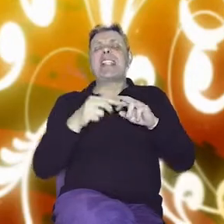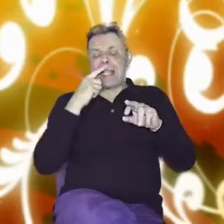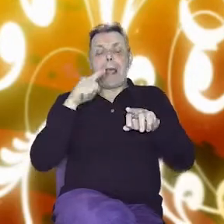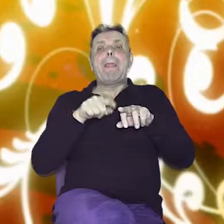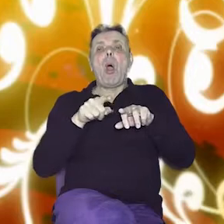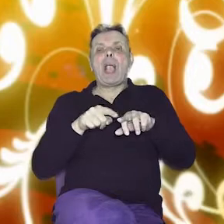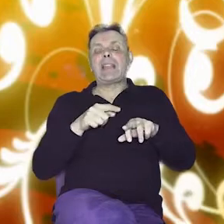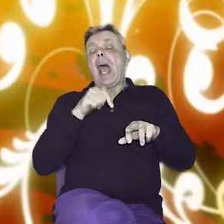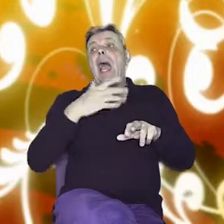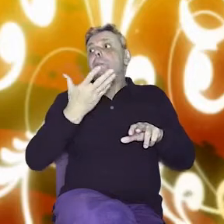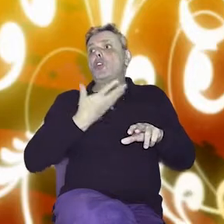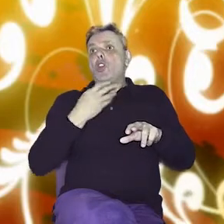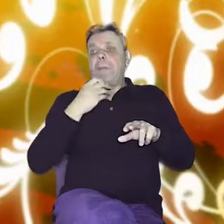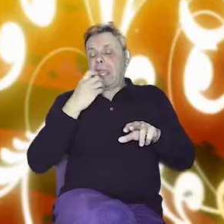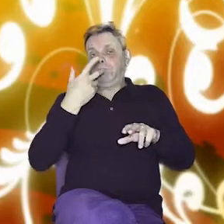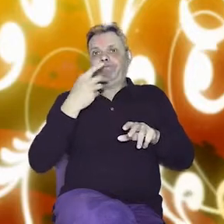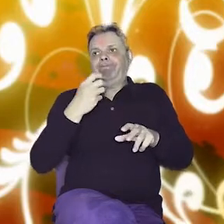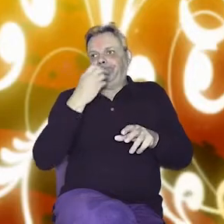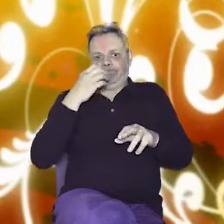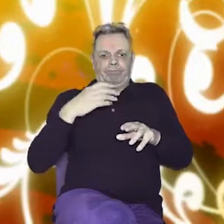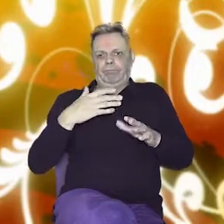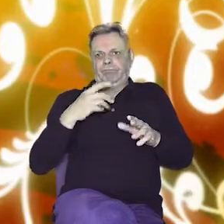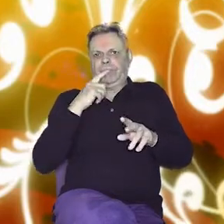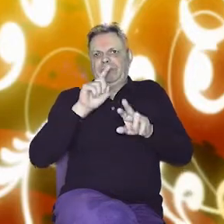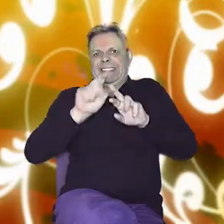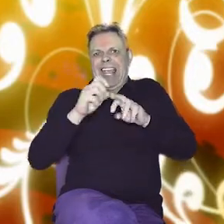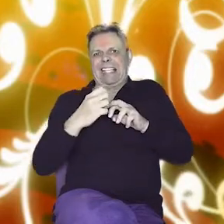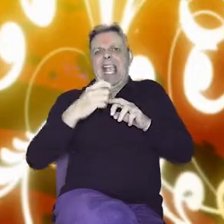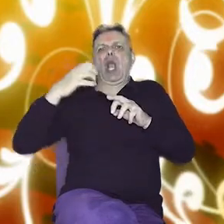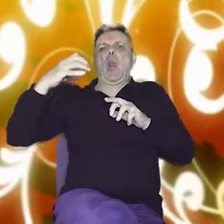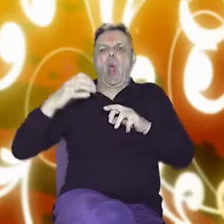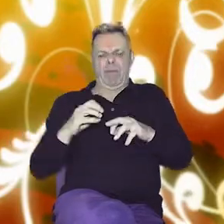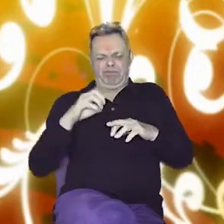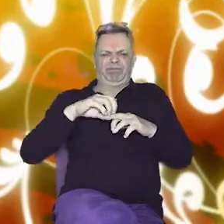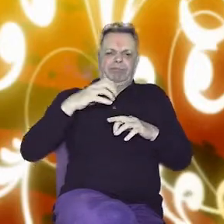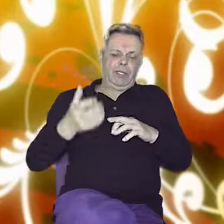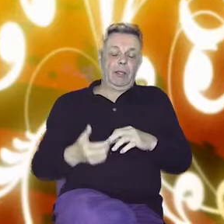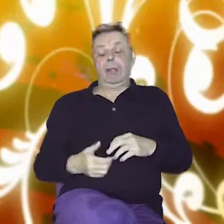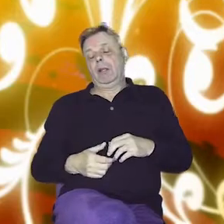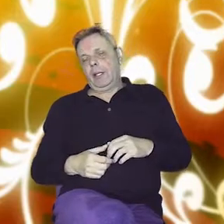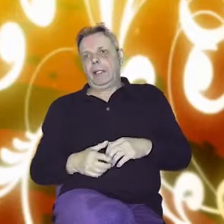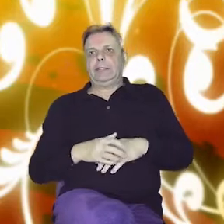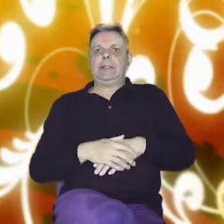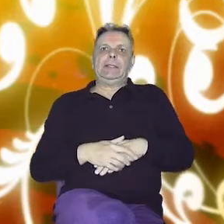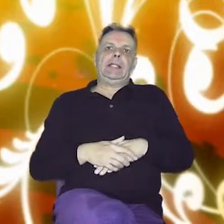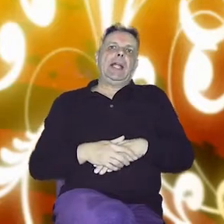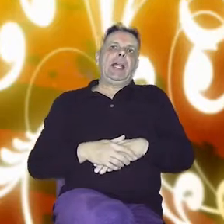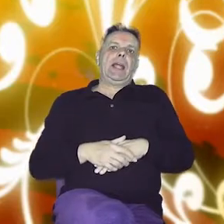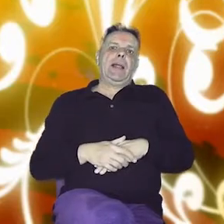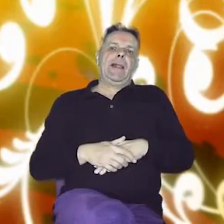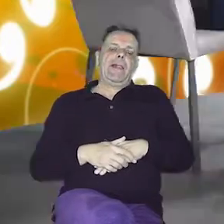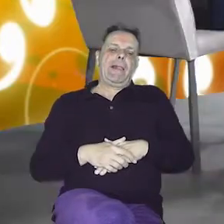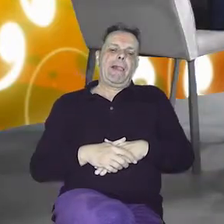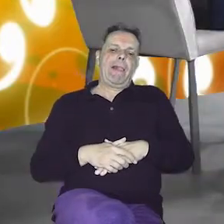može ugnojiti to u tom ćošku ili negdje i nastane problem da se mora palac odrezati, kao mom prijatelju.